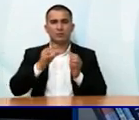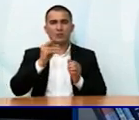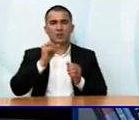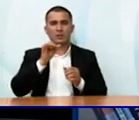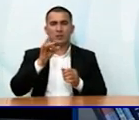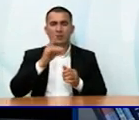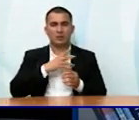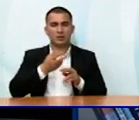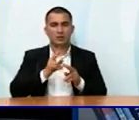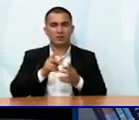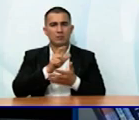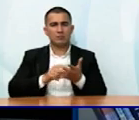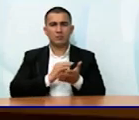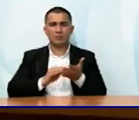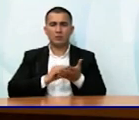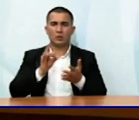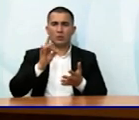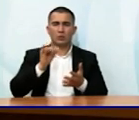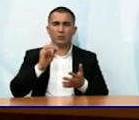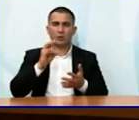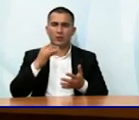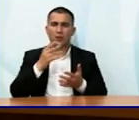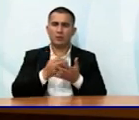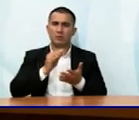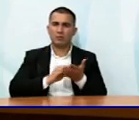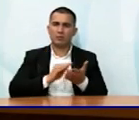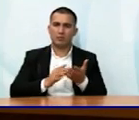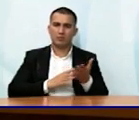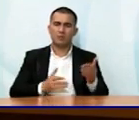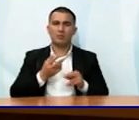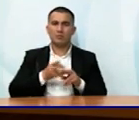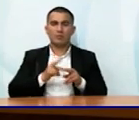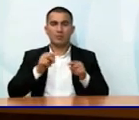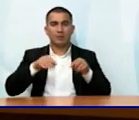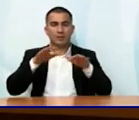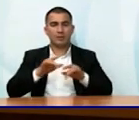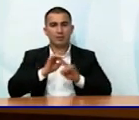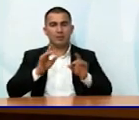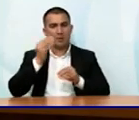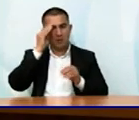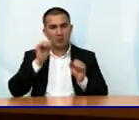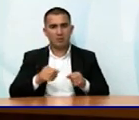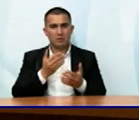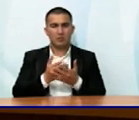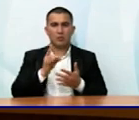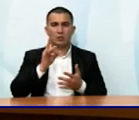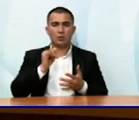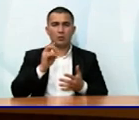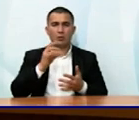foydalangan. Sizda uning ruboiy tuyuq va farlari berilgan. Shu asnoda aytib o'tish kerakki, agarda